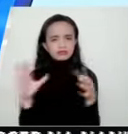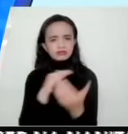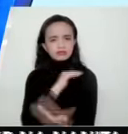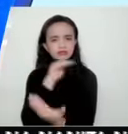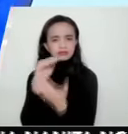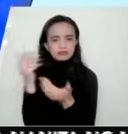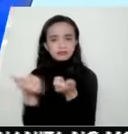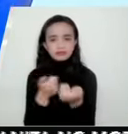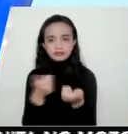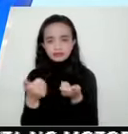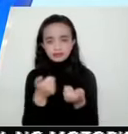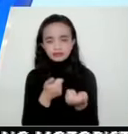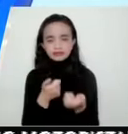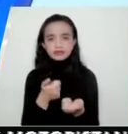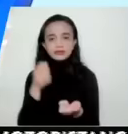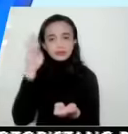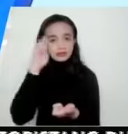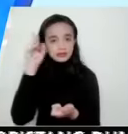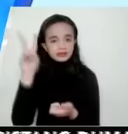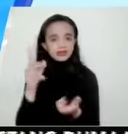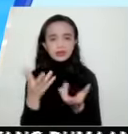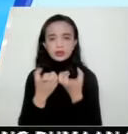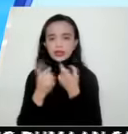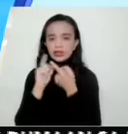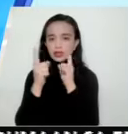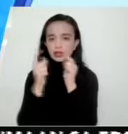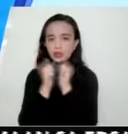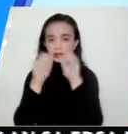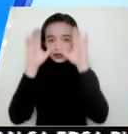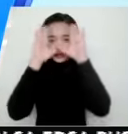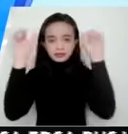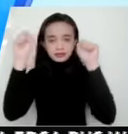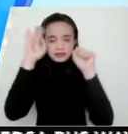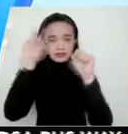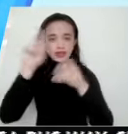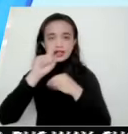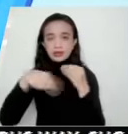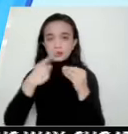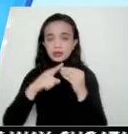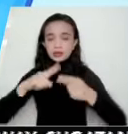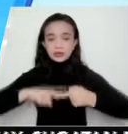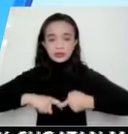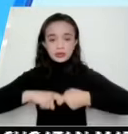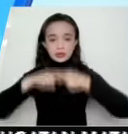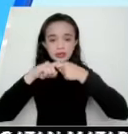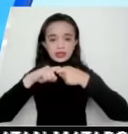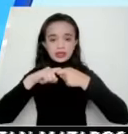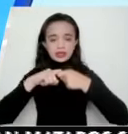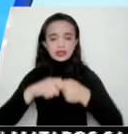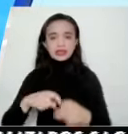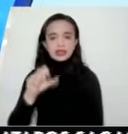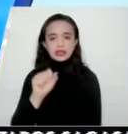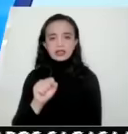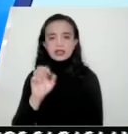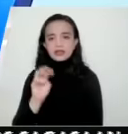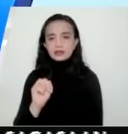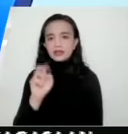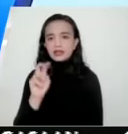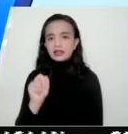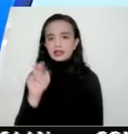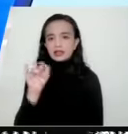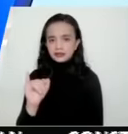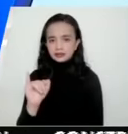Administrasyong Marcos. Gusto rin niya makausap si Pangulong Marcos kaugnay sa pagsuspindi sa Sunshine Media Network International o